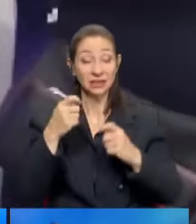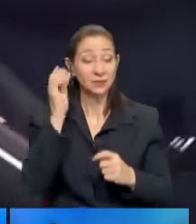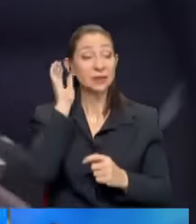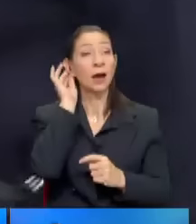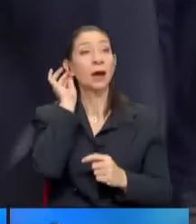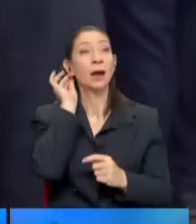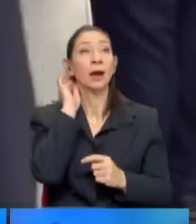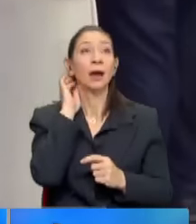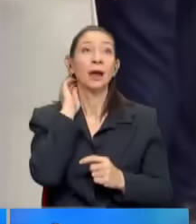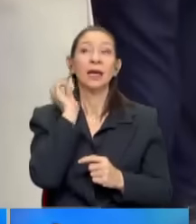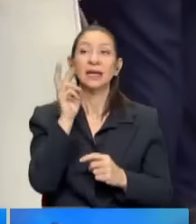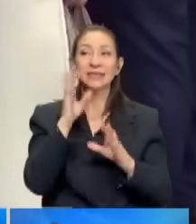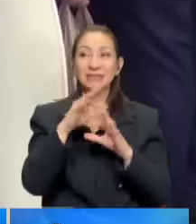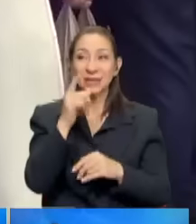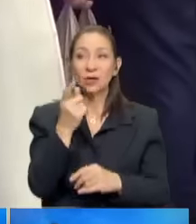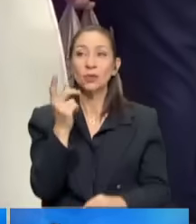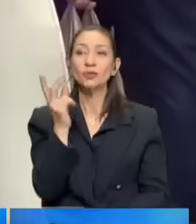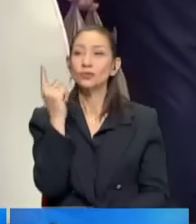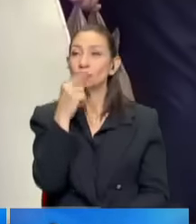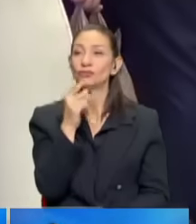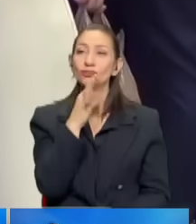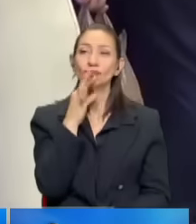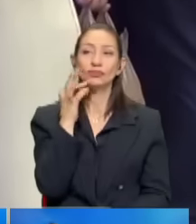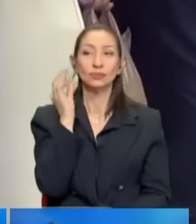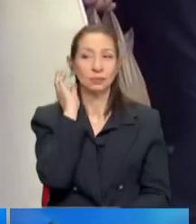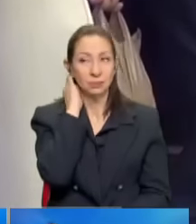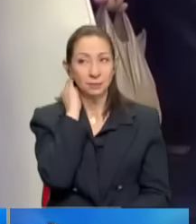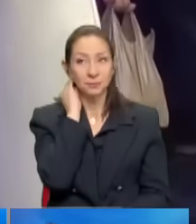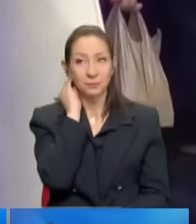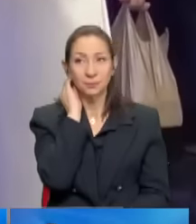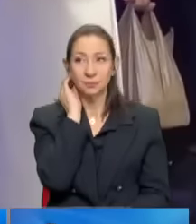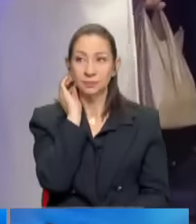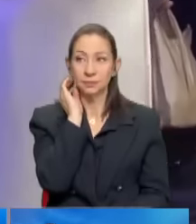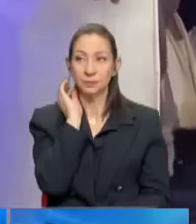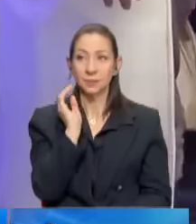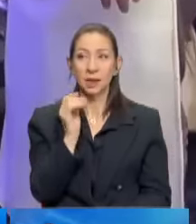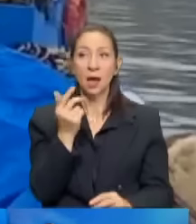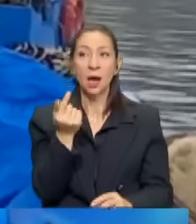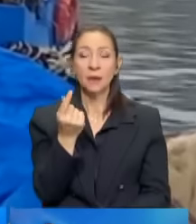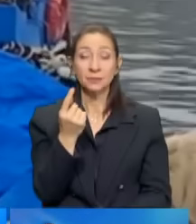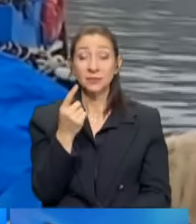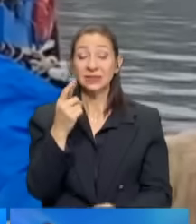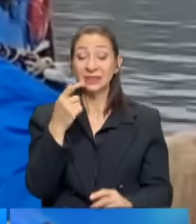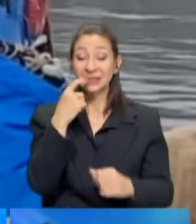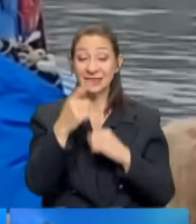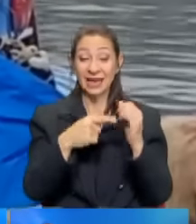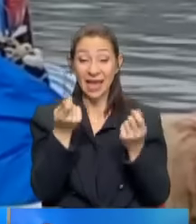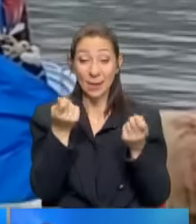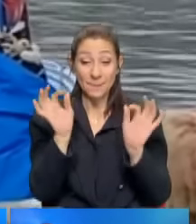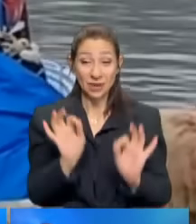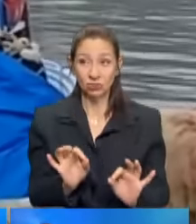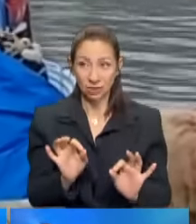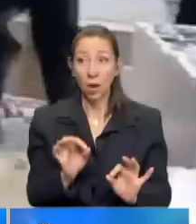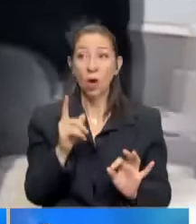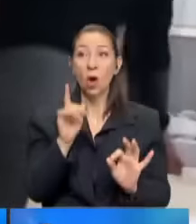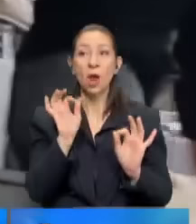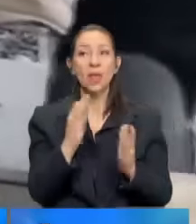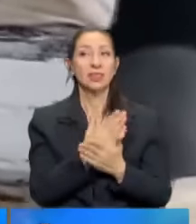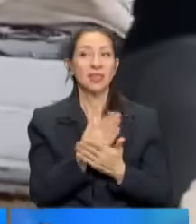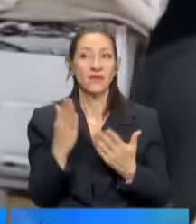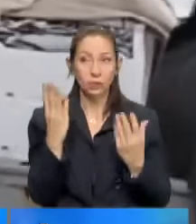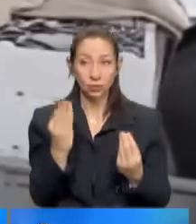vatandaşın da yüzü gülüyor ne geldi abi abi ne sezona iyi başladı balıkçılar öyle de